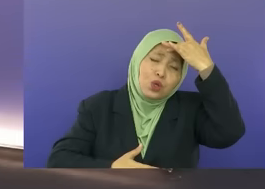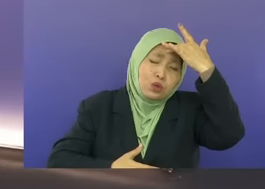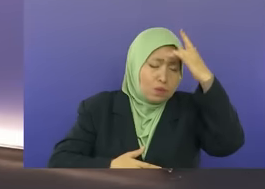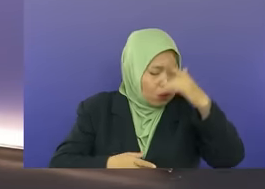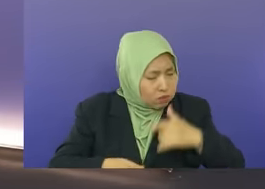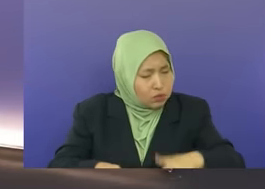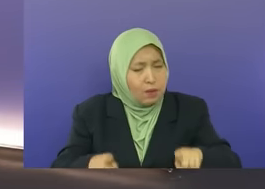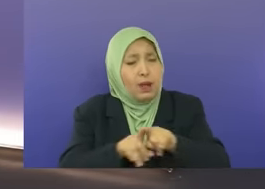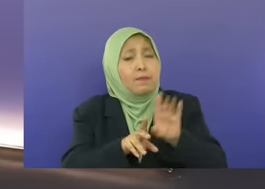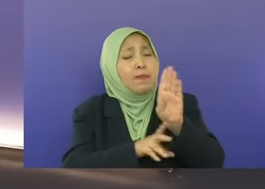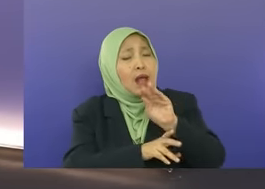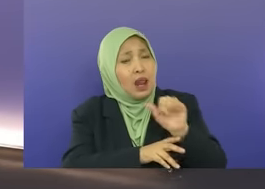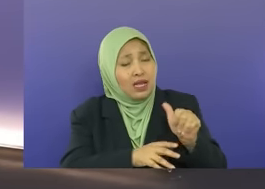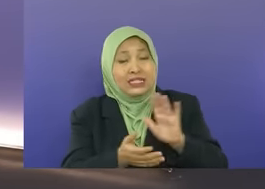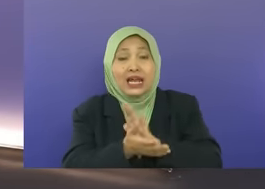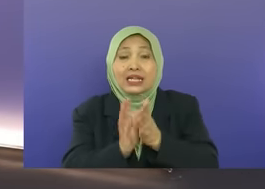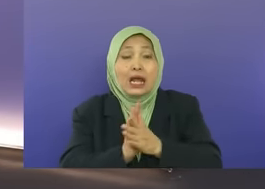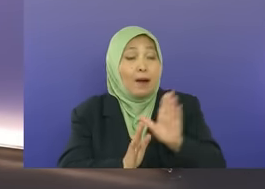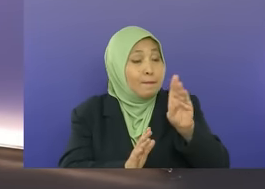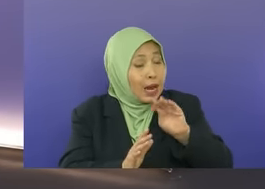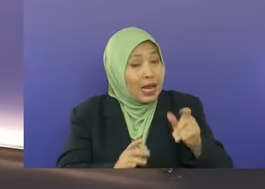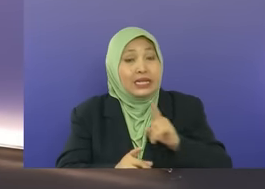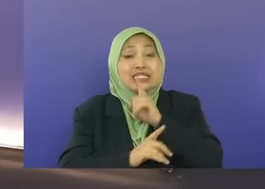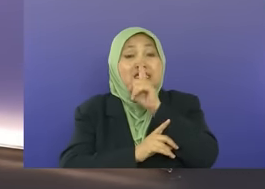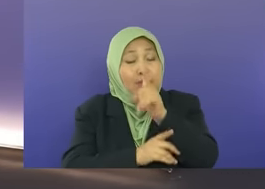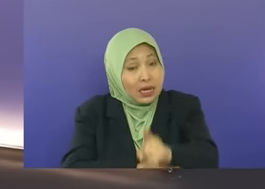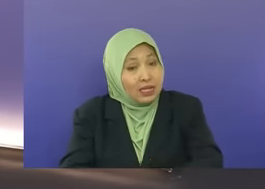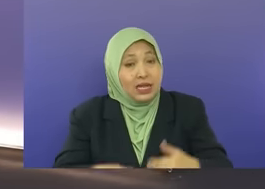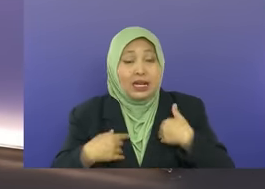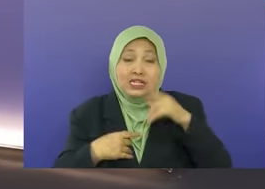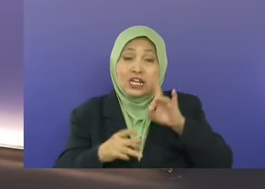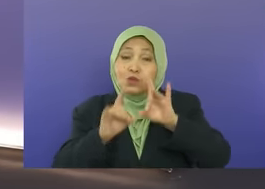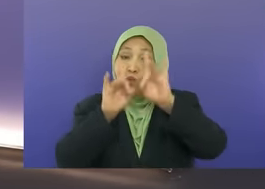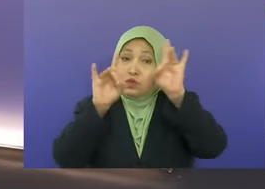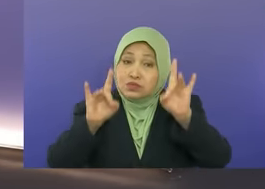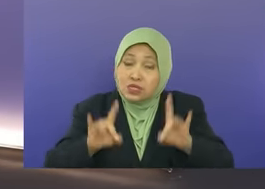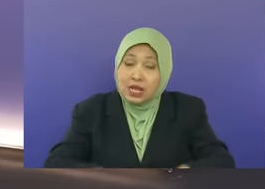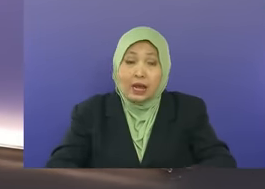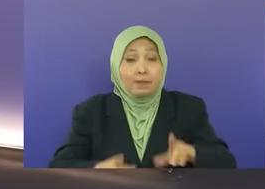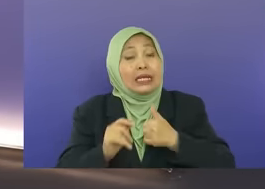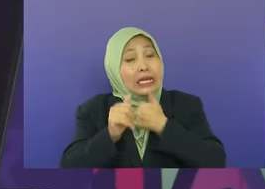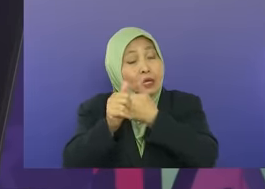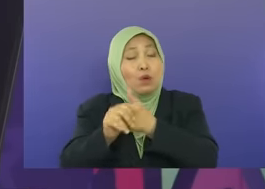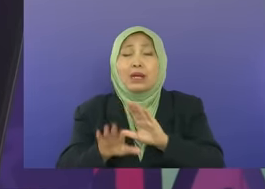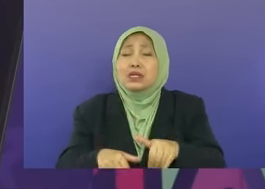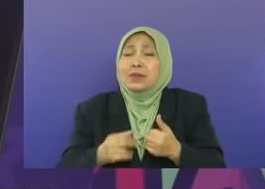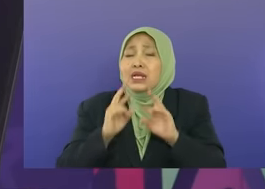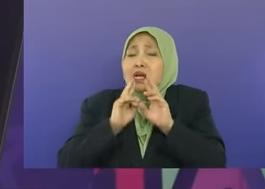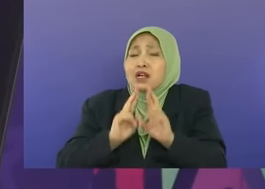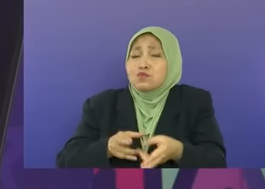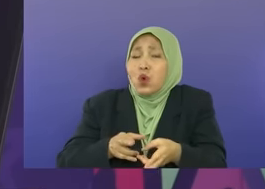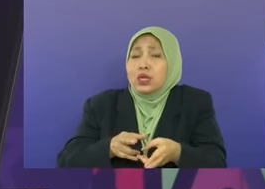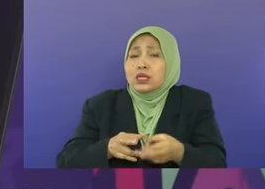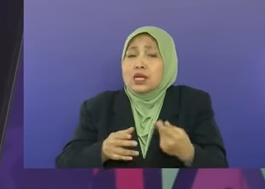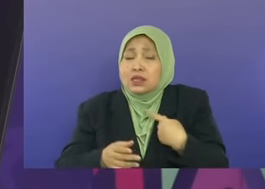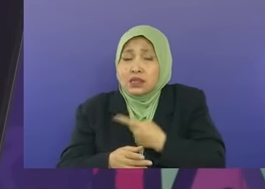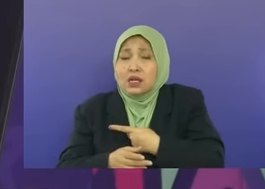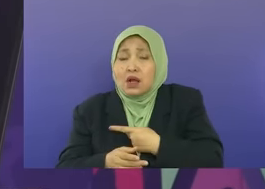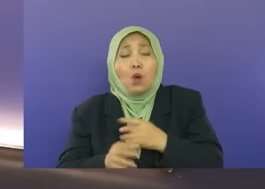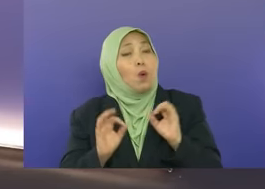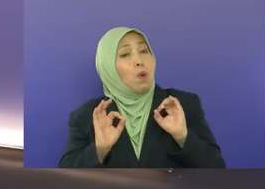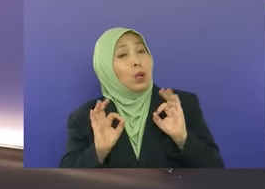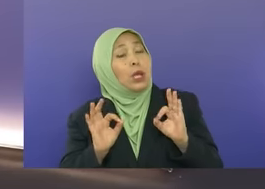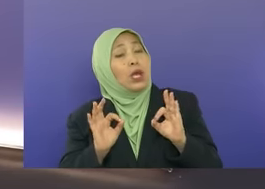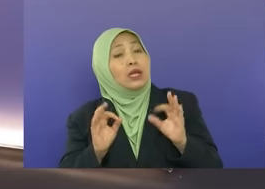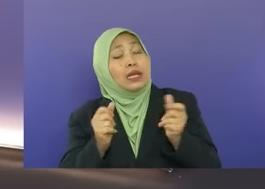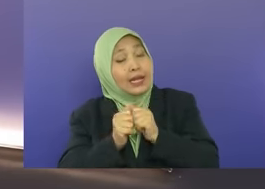dinamakan balap jadi bala ini sebenarnya adalah satu ujian bergantung macam ini kita respon Ustaz kalau responnya itu adalah Oke